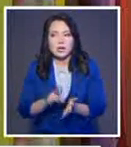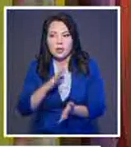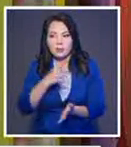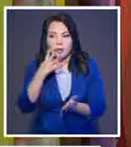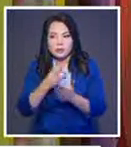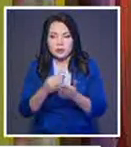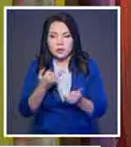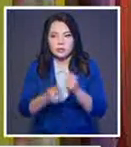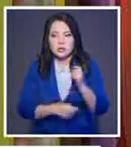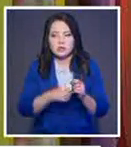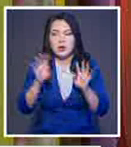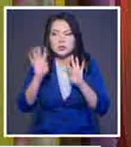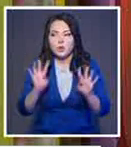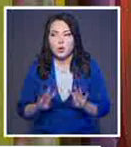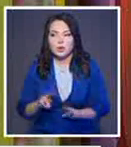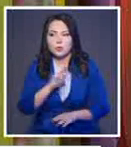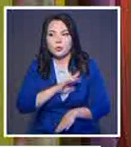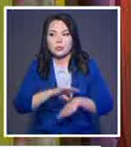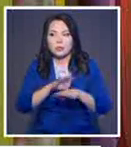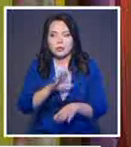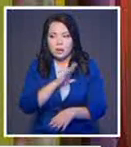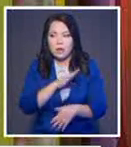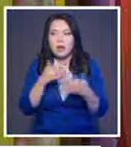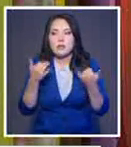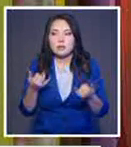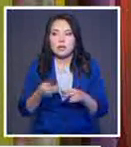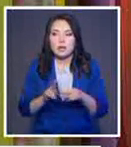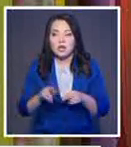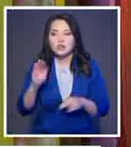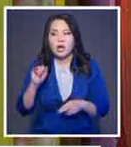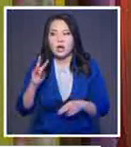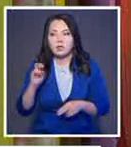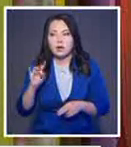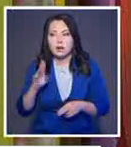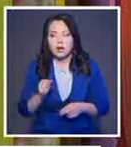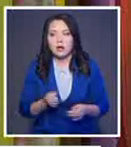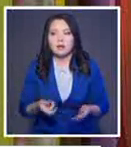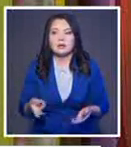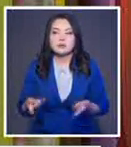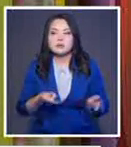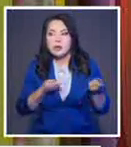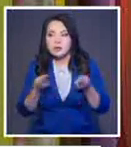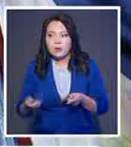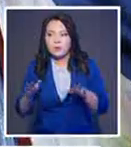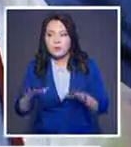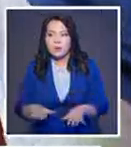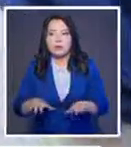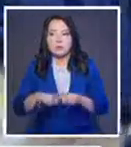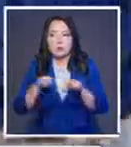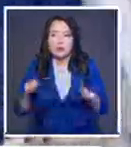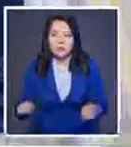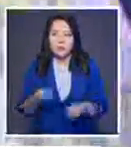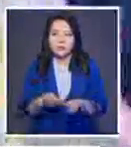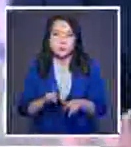Отдел шторда осындай салонда жұмыс істедім. Сосын өзім Жаңарқаға келіп, өзім ұл жақты ашқым келді. Бұл жақты